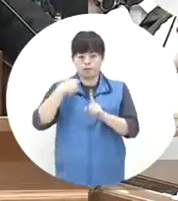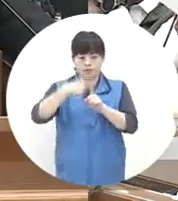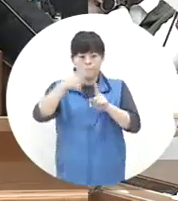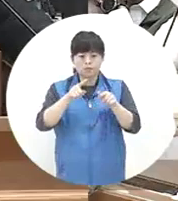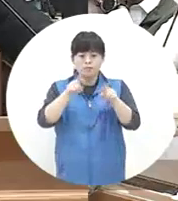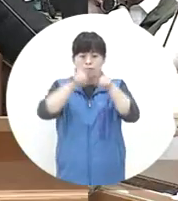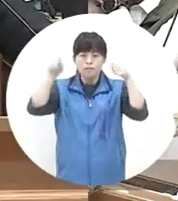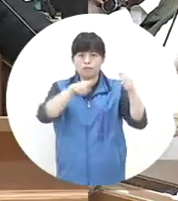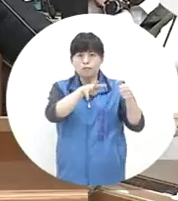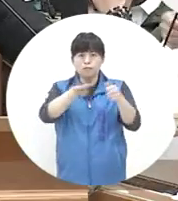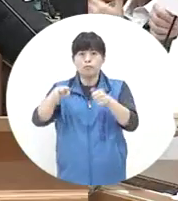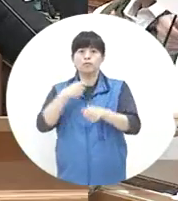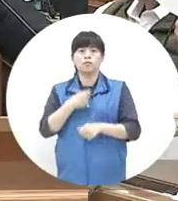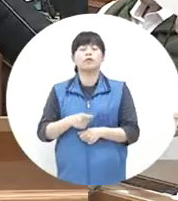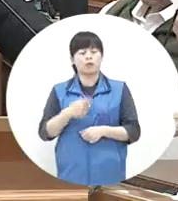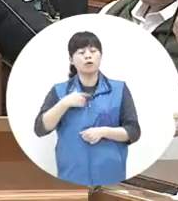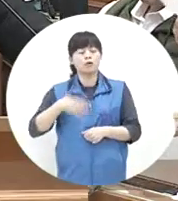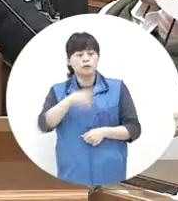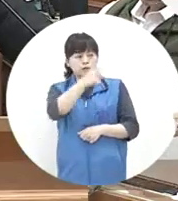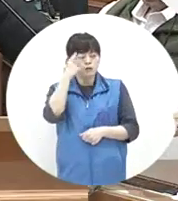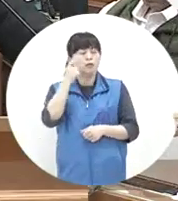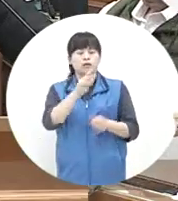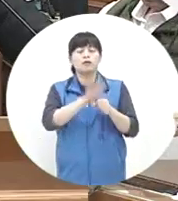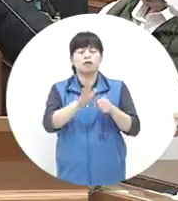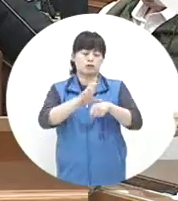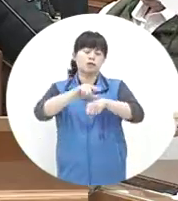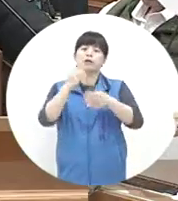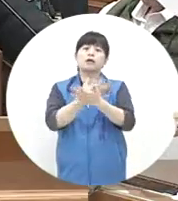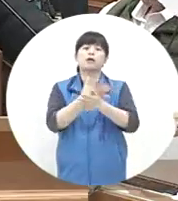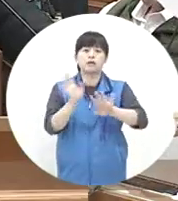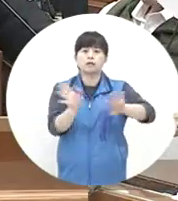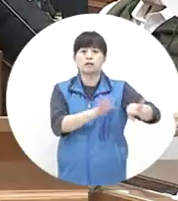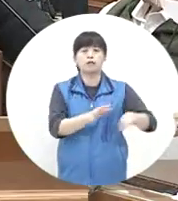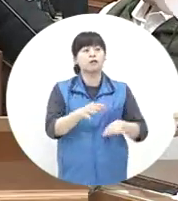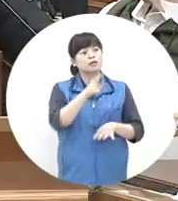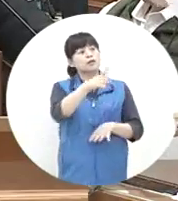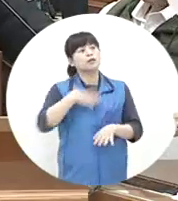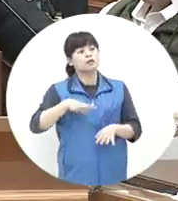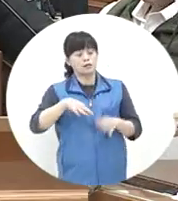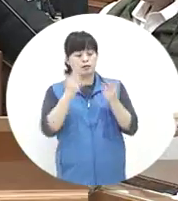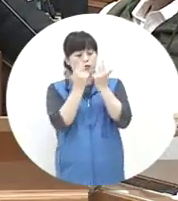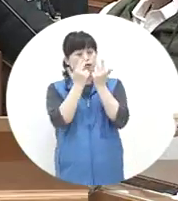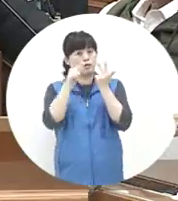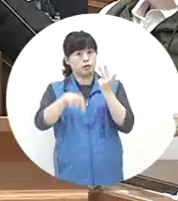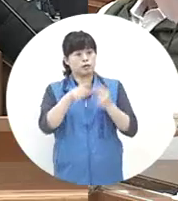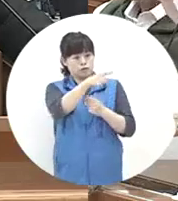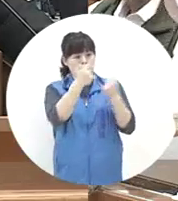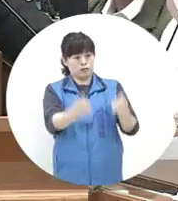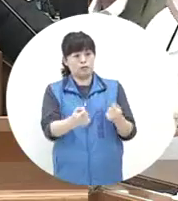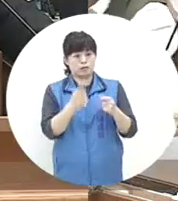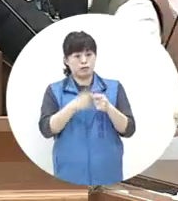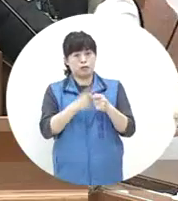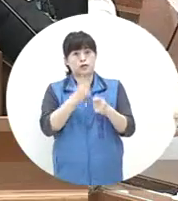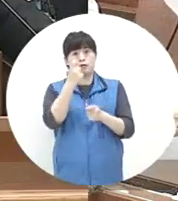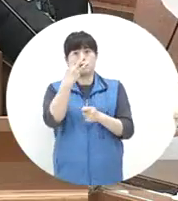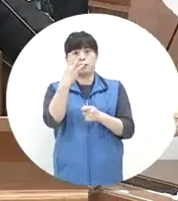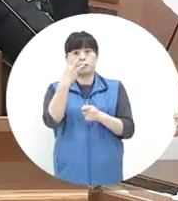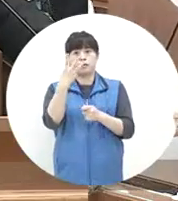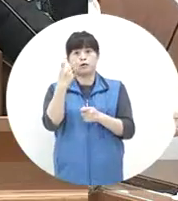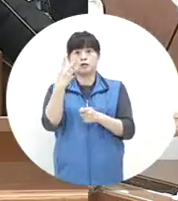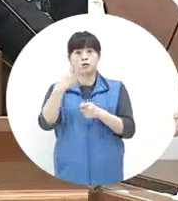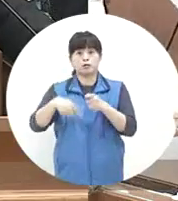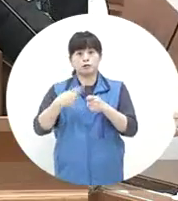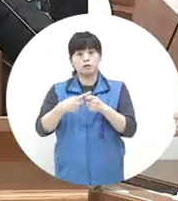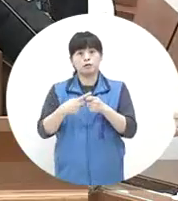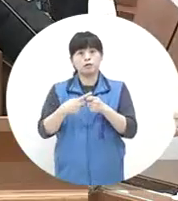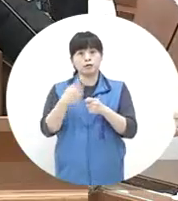你管的啦哈，哎、嗯啊，我知道你的意思就可以哈。嗯，过来，你知影新北市，你伫遮哈十三年，哈、哦，